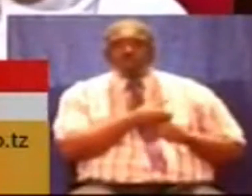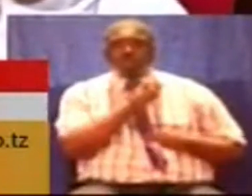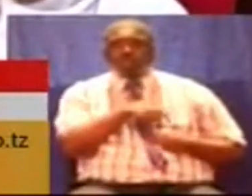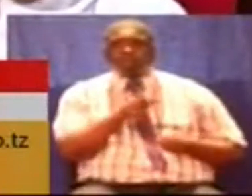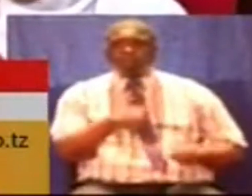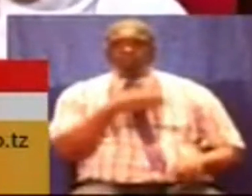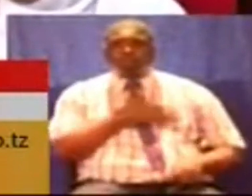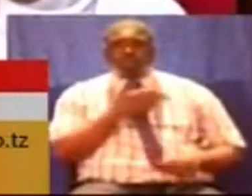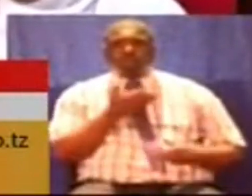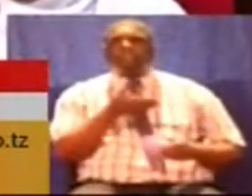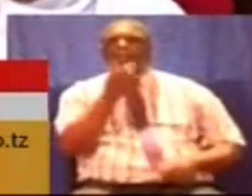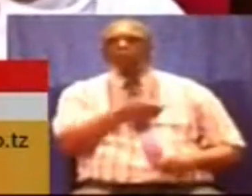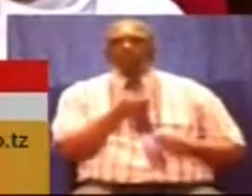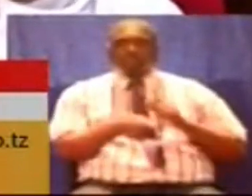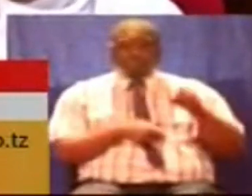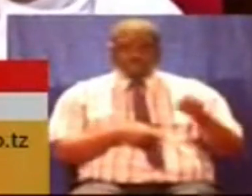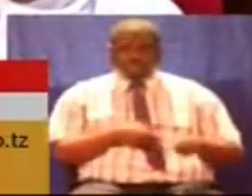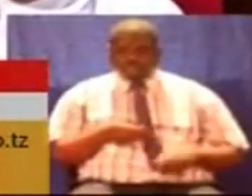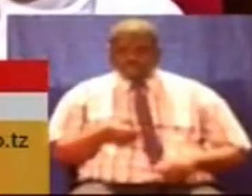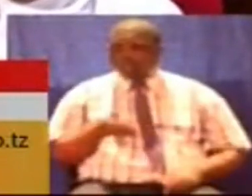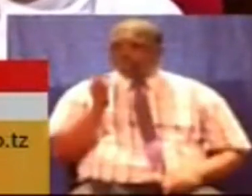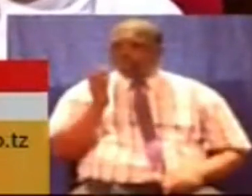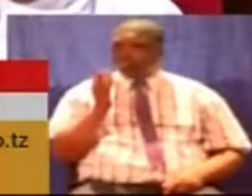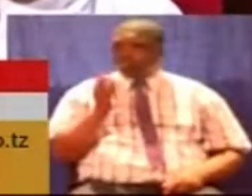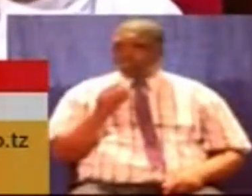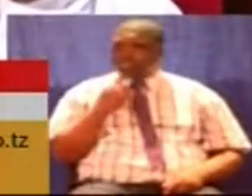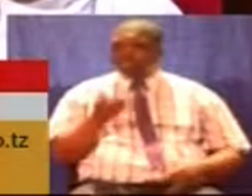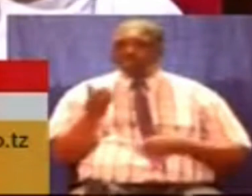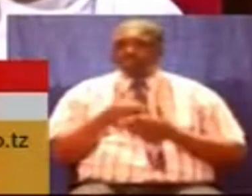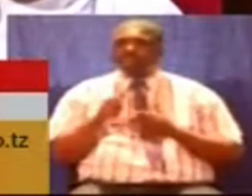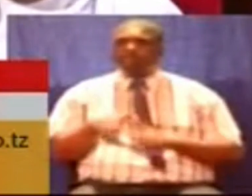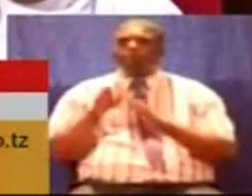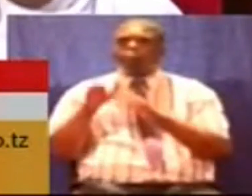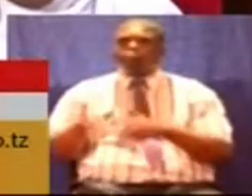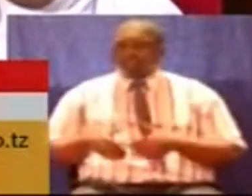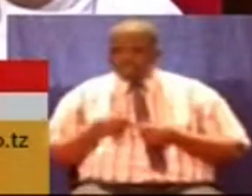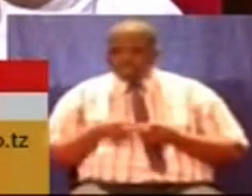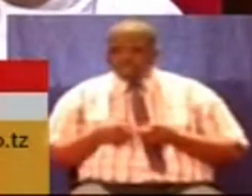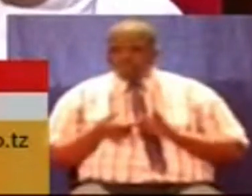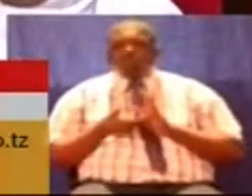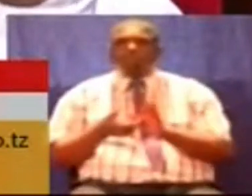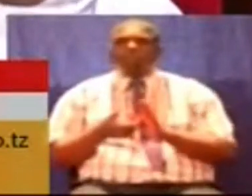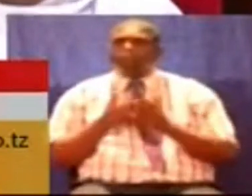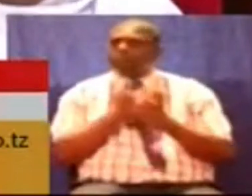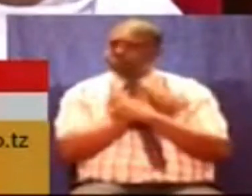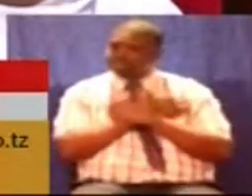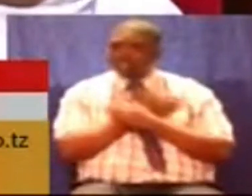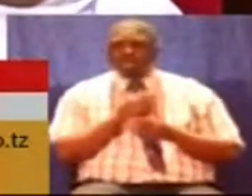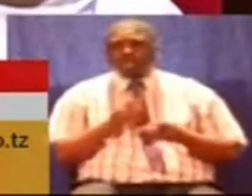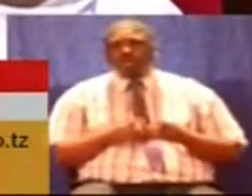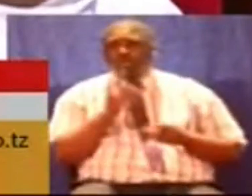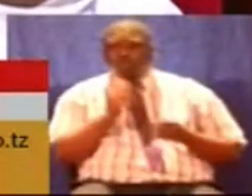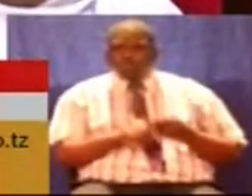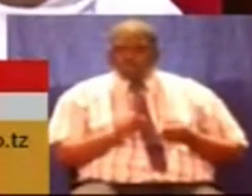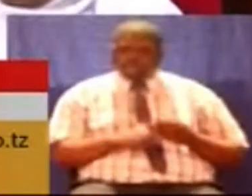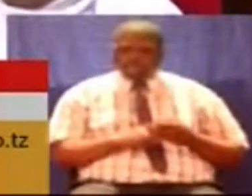kukuhurumia. Mimi nakupongeza sana, na Mwenyezi Mungu, nitataja baadhi ya wabunge ambao walinionyesha kunipenda na kunihurumia. Wa